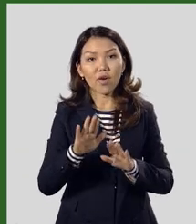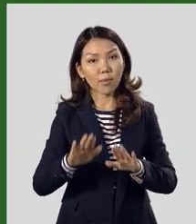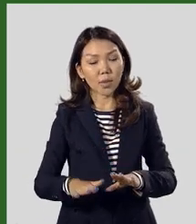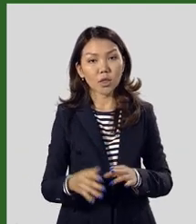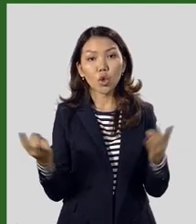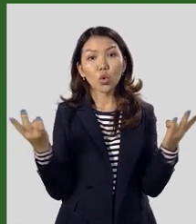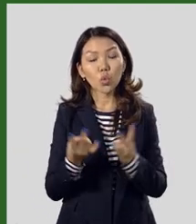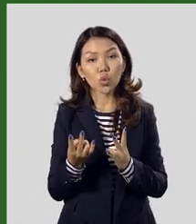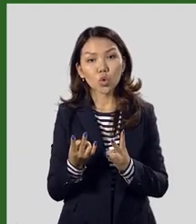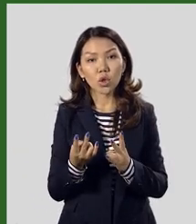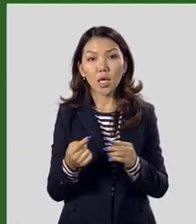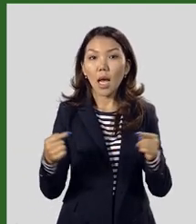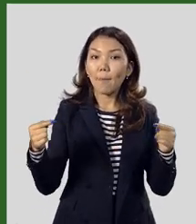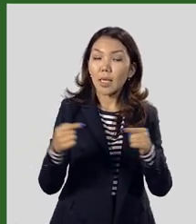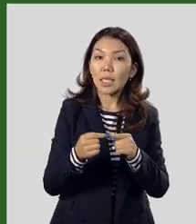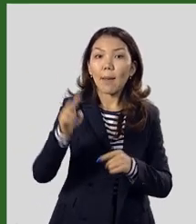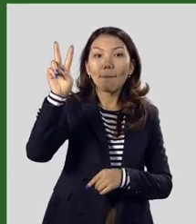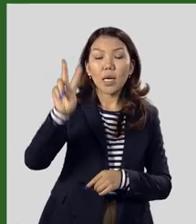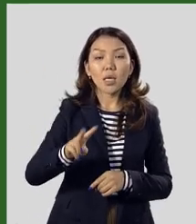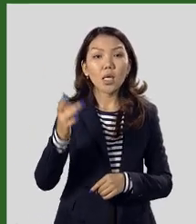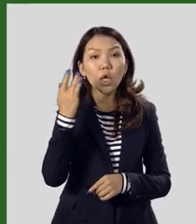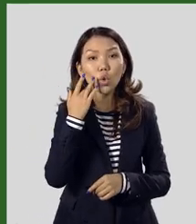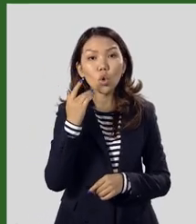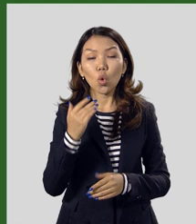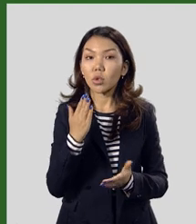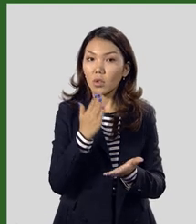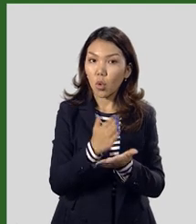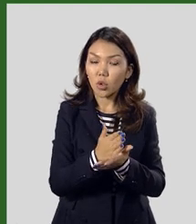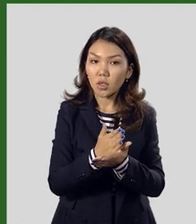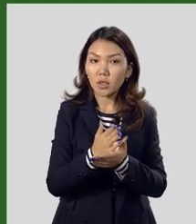нужно определить параллель, на которой он находится.